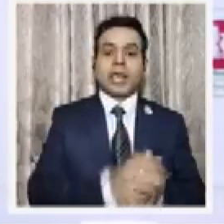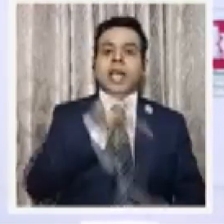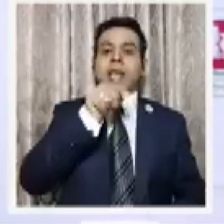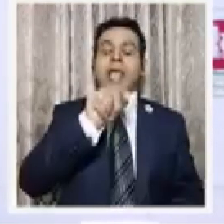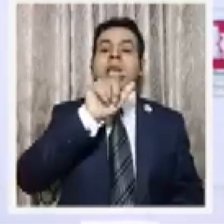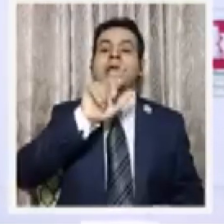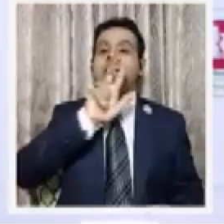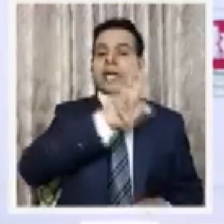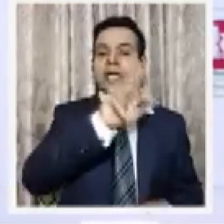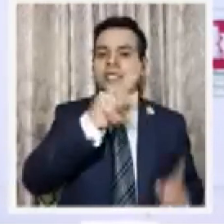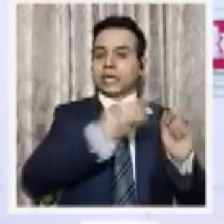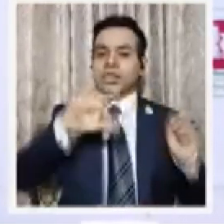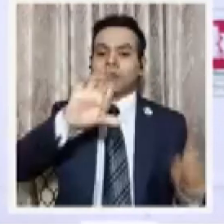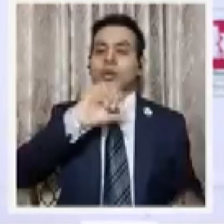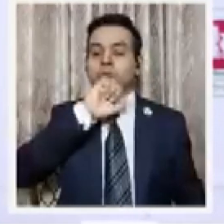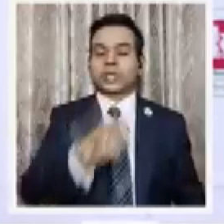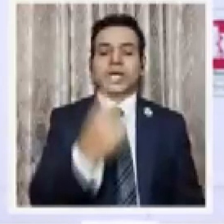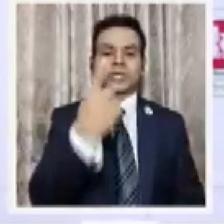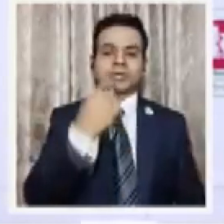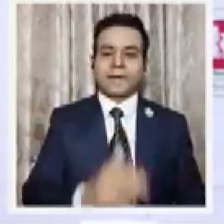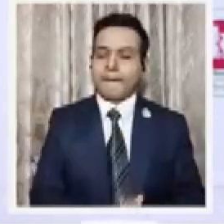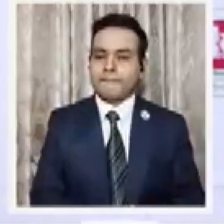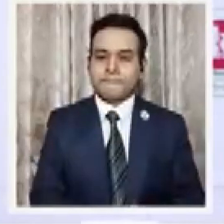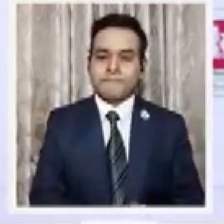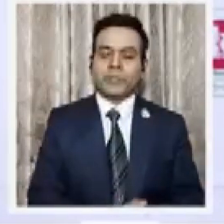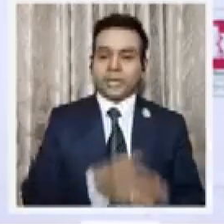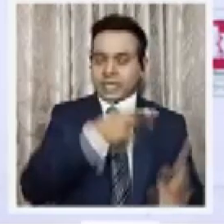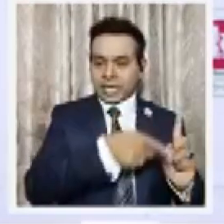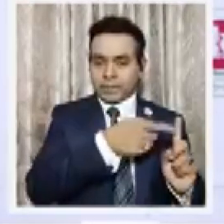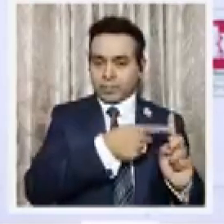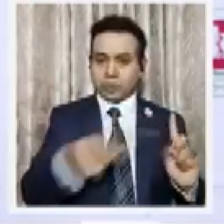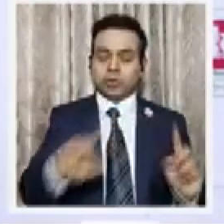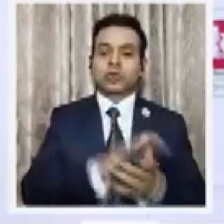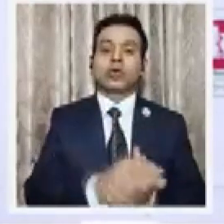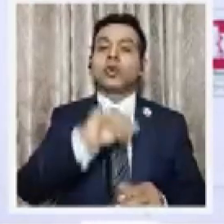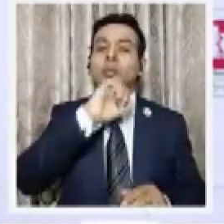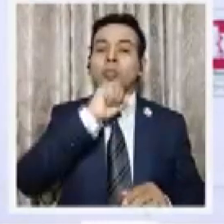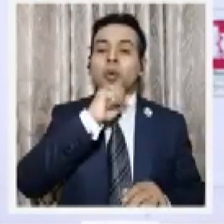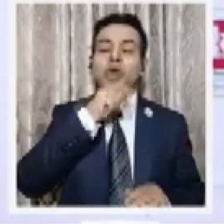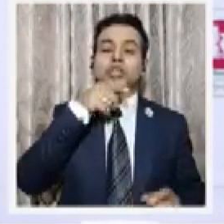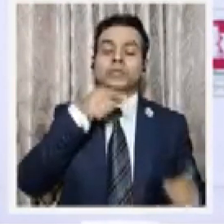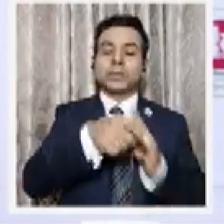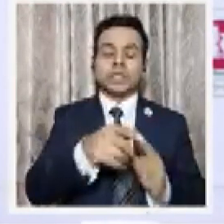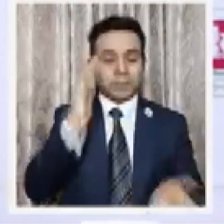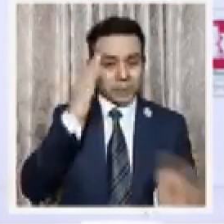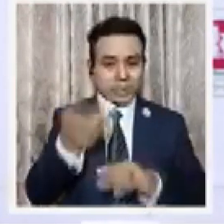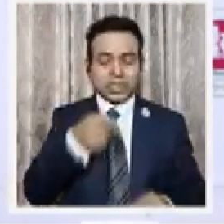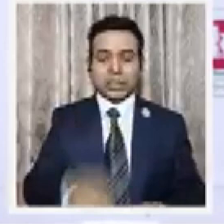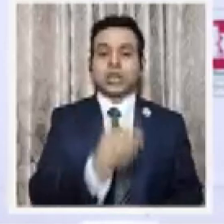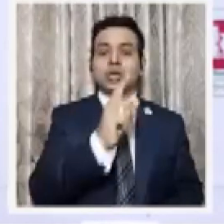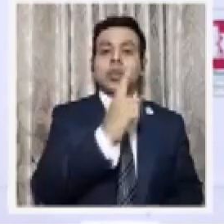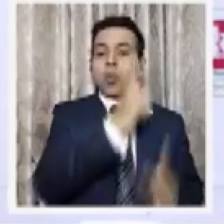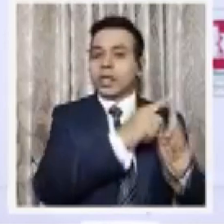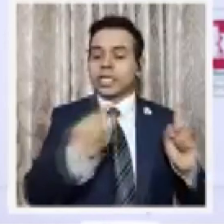61 থেকে 70 বছরের 12 জন, 81 থেকে 80 বছরের 7 জন, এবং 81 থেকে 90 বছরের 1 জন।